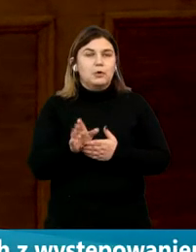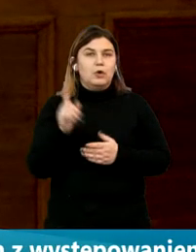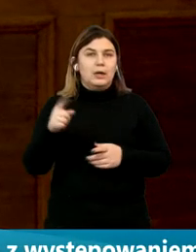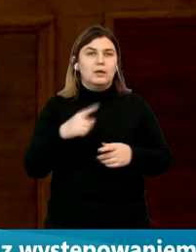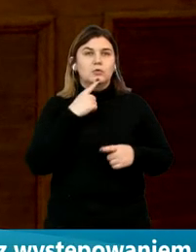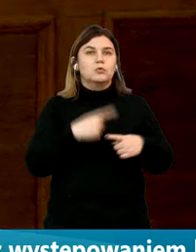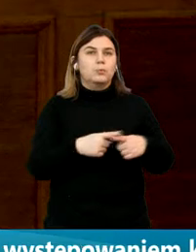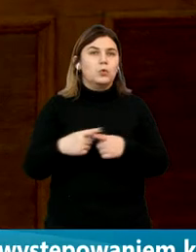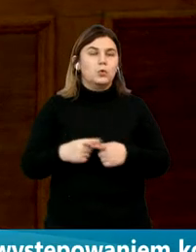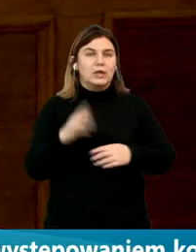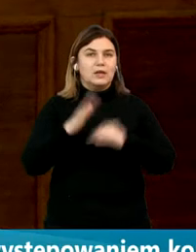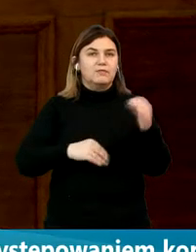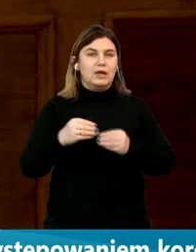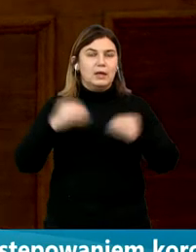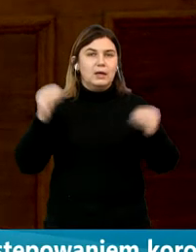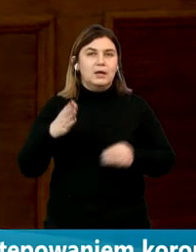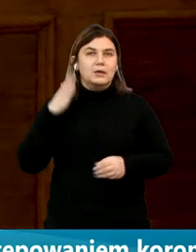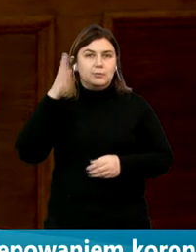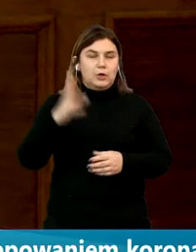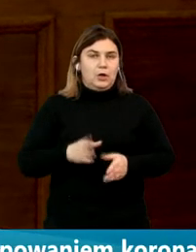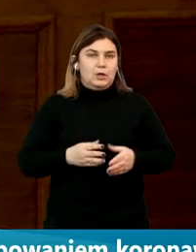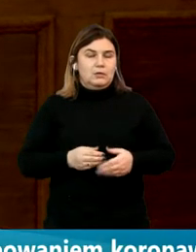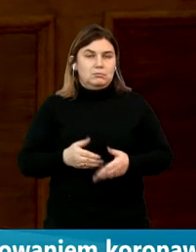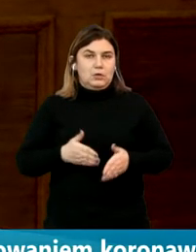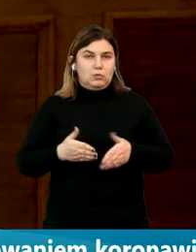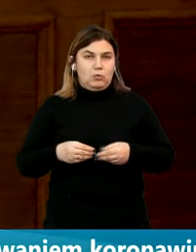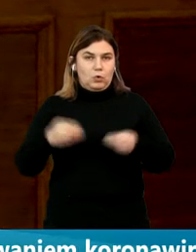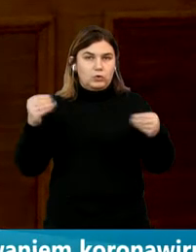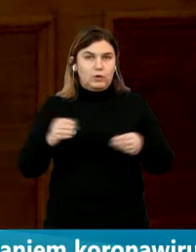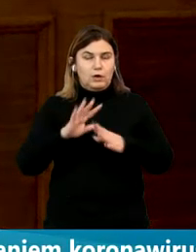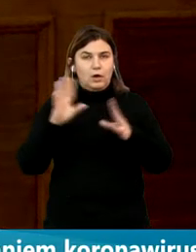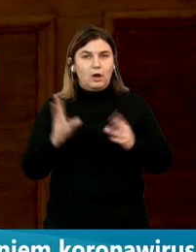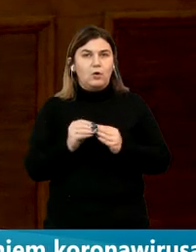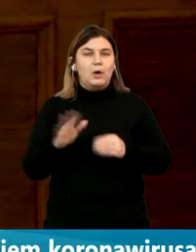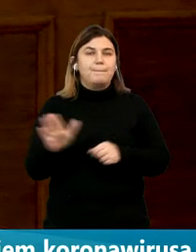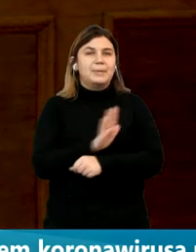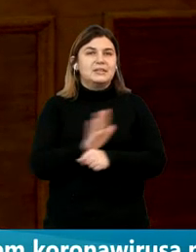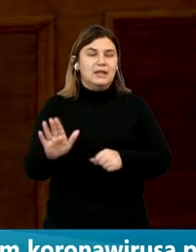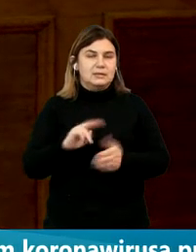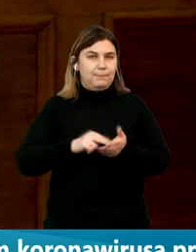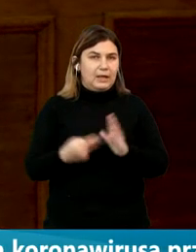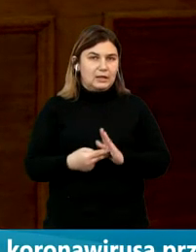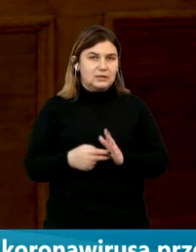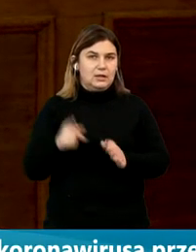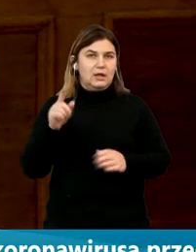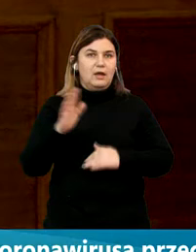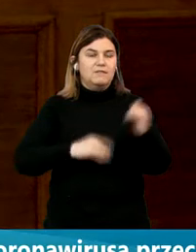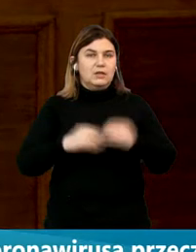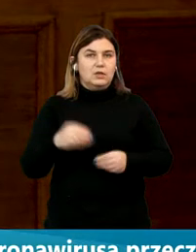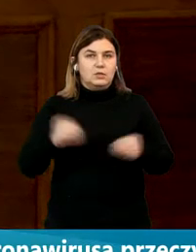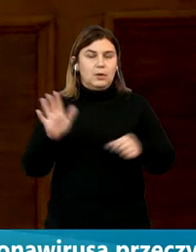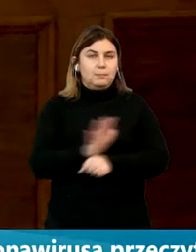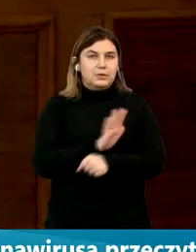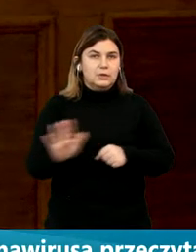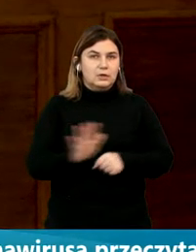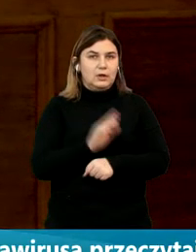inwestycyjnej odnośnie jej planowanej przyszłości i kierunków rozwoju. Ogólny biznes plan, gdyż jednak inwestycje to biznes. Oczywiście, jeśli ktoś